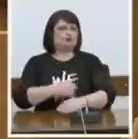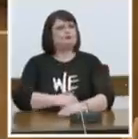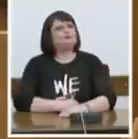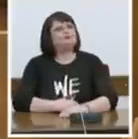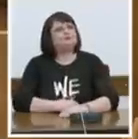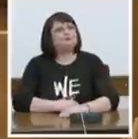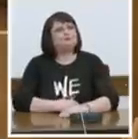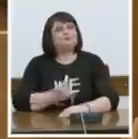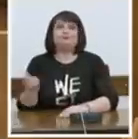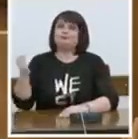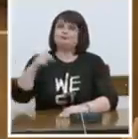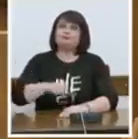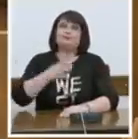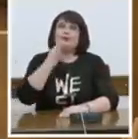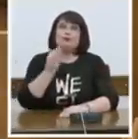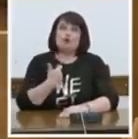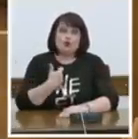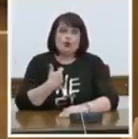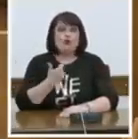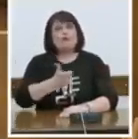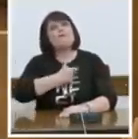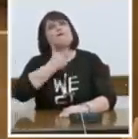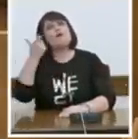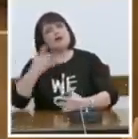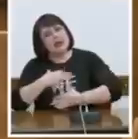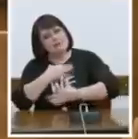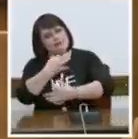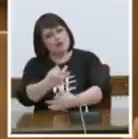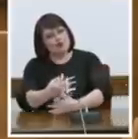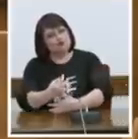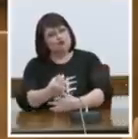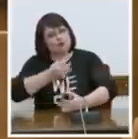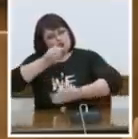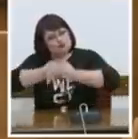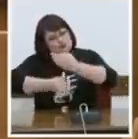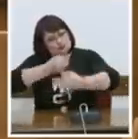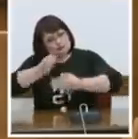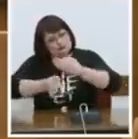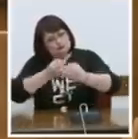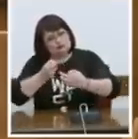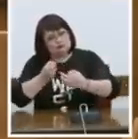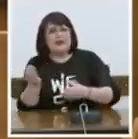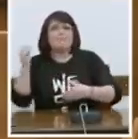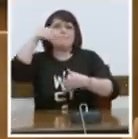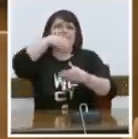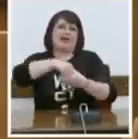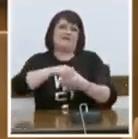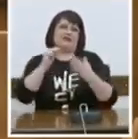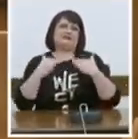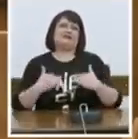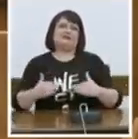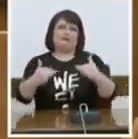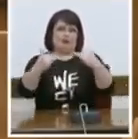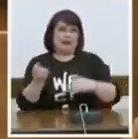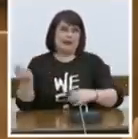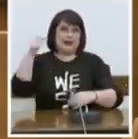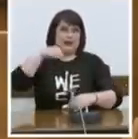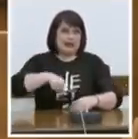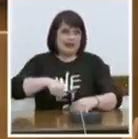Βρίσκομαι εδώ για να είμαι η φωνή τους, ο λόγος τους και η παρέμβασή τους. Βρίσκομαι εδώ για να